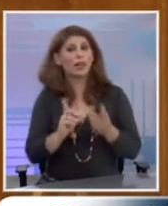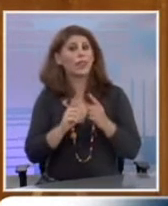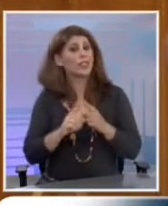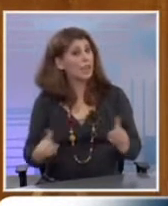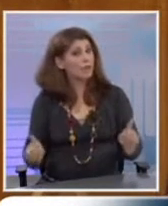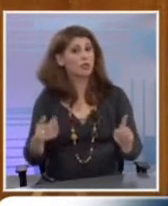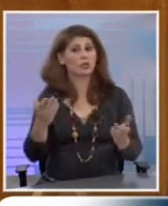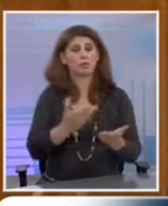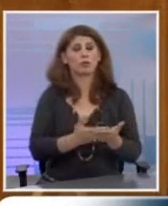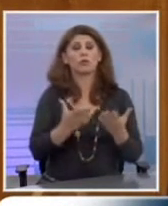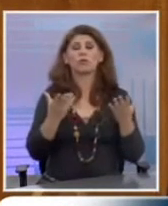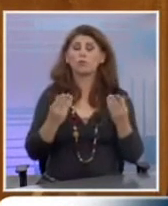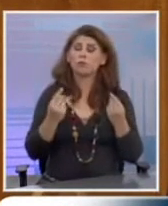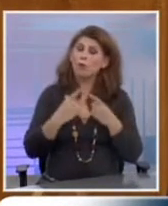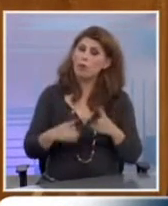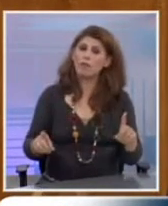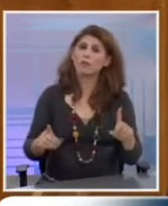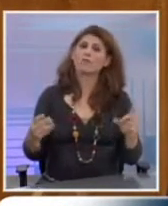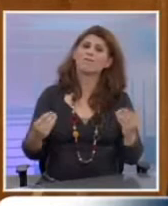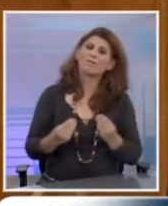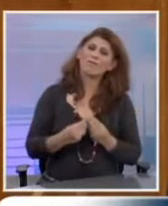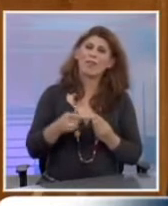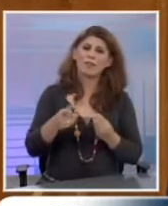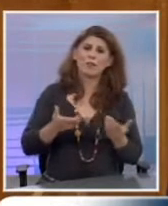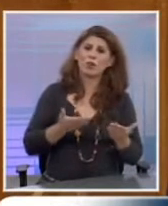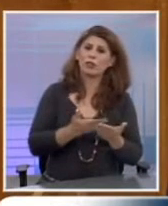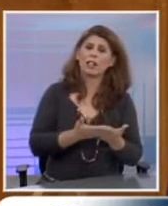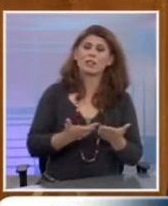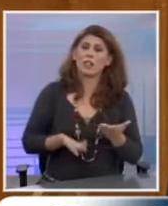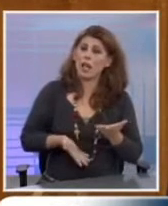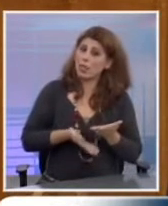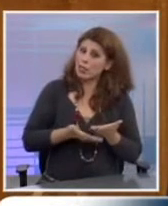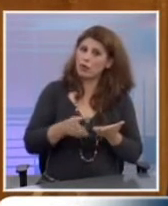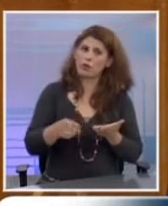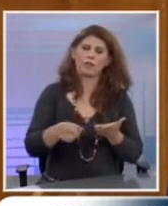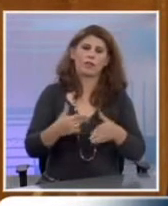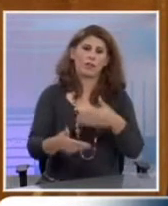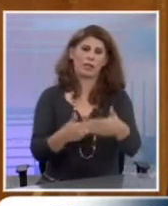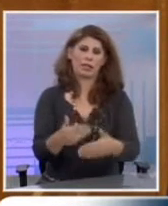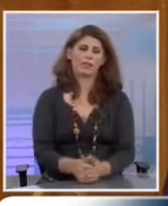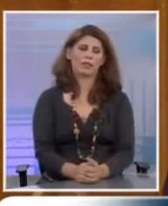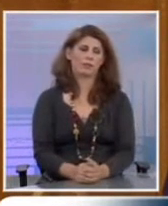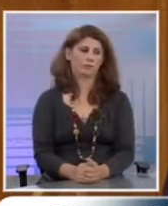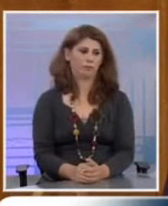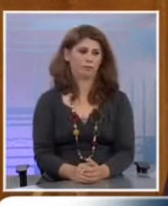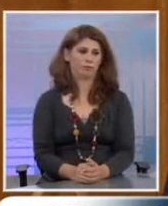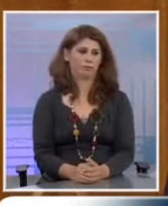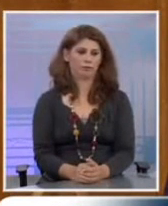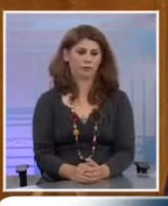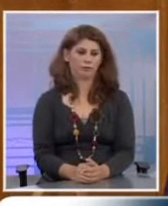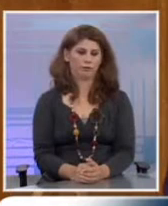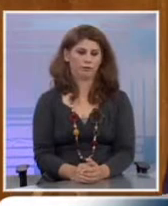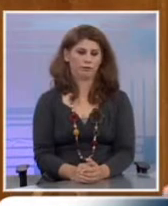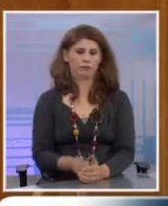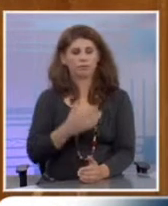διαφορετικές, πολύ διαφορετικές, αντίθετες, οι οποίες θα βοηθούσαν αυτή τη διαδικασία. Δεν έχω να